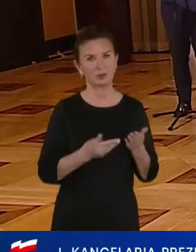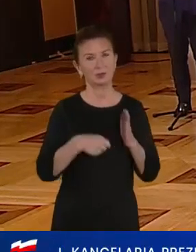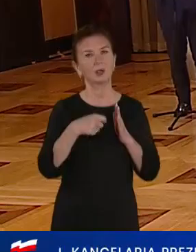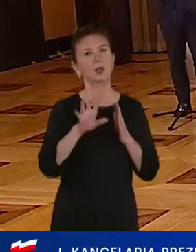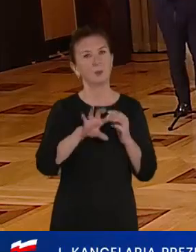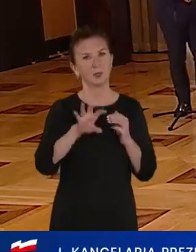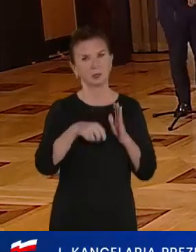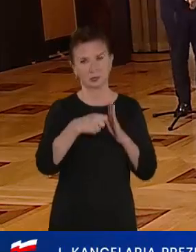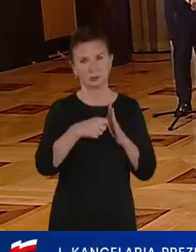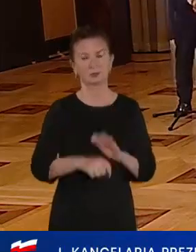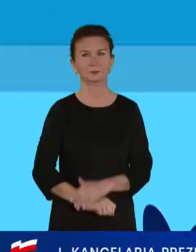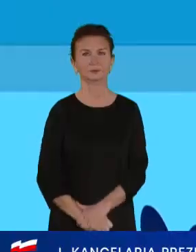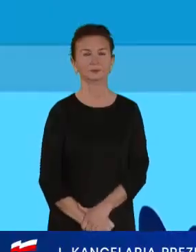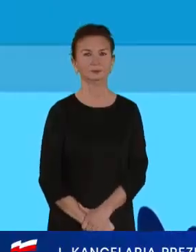temat.